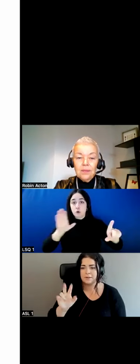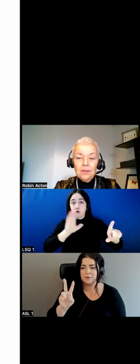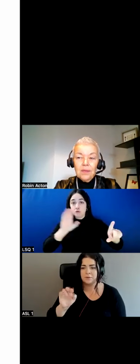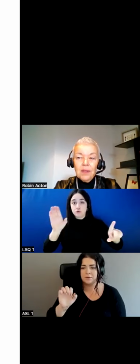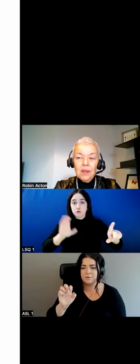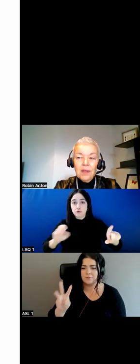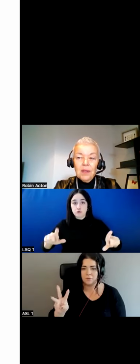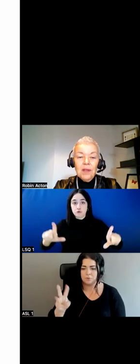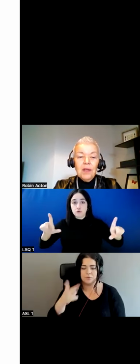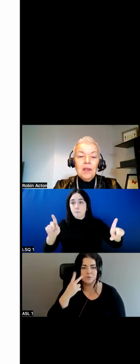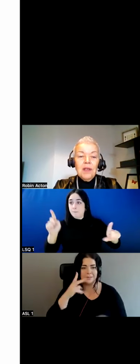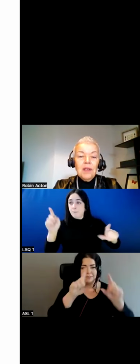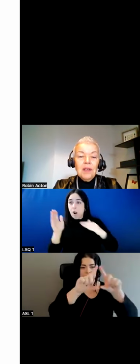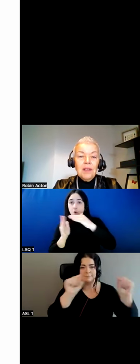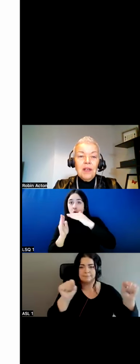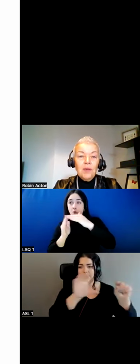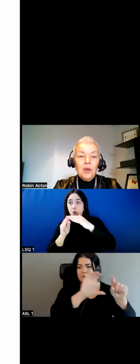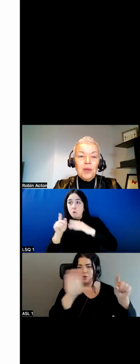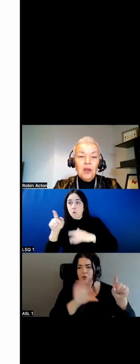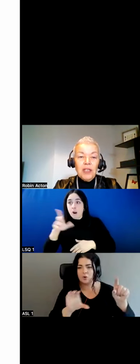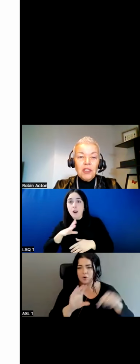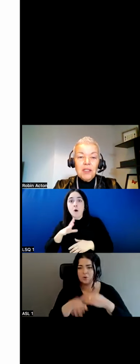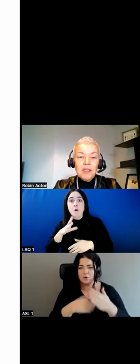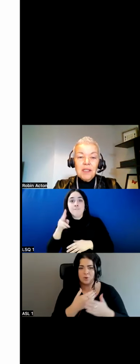galerie Gallery View.